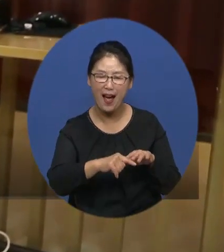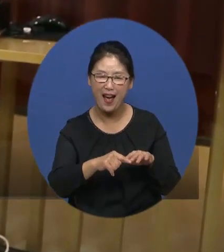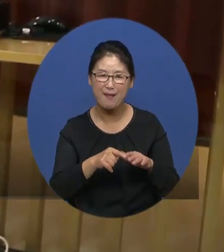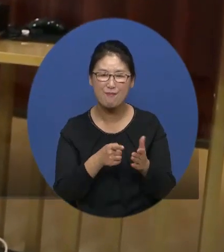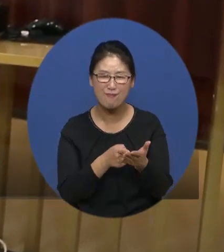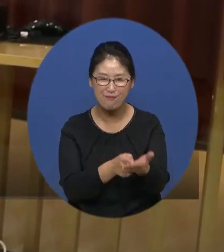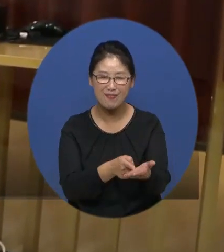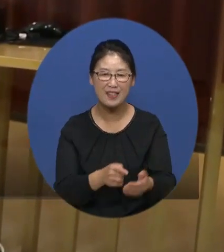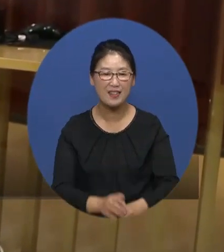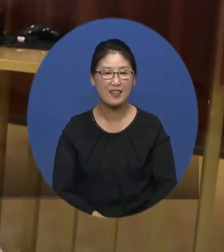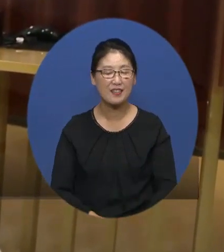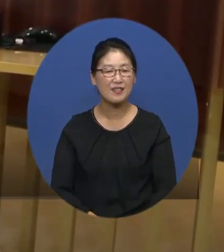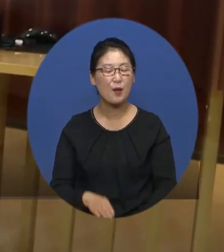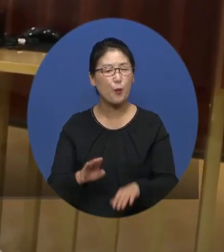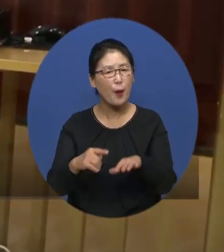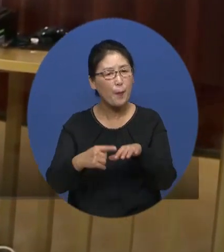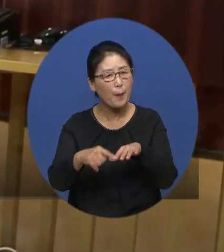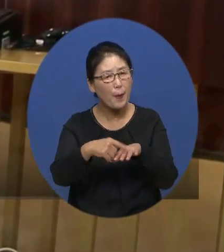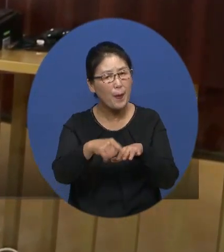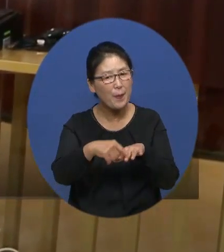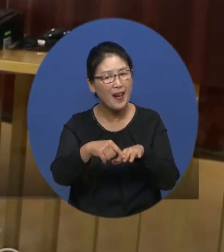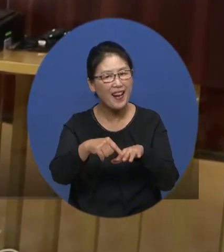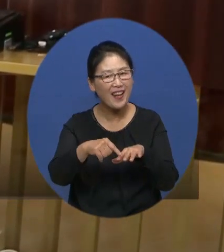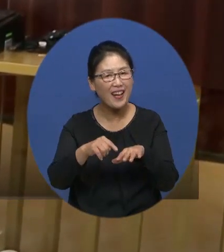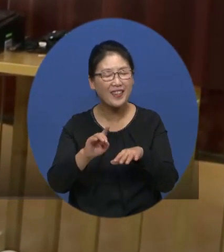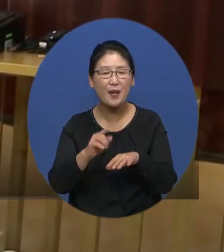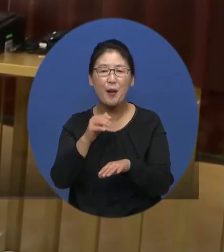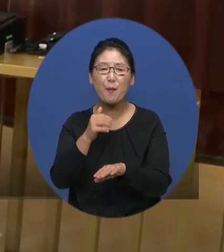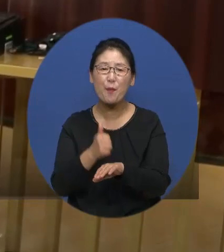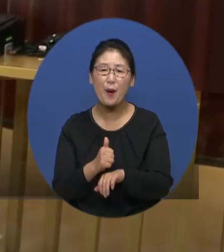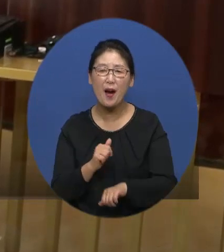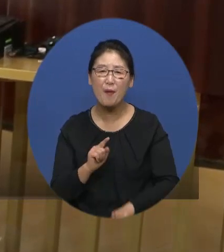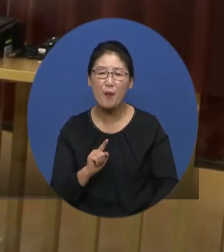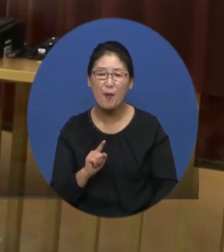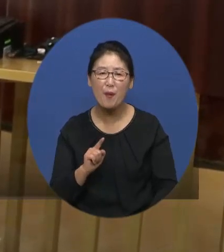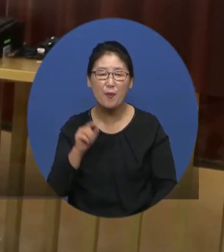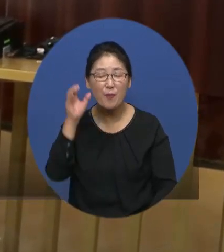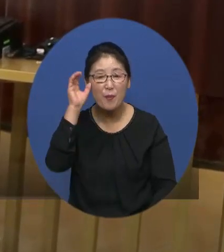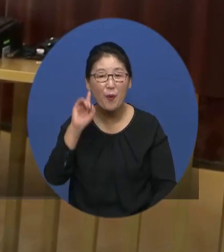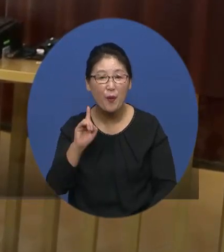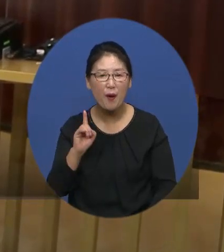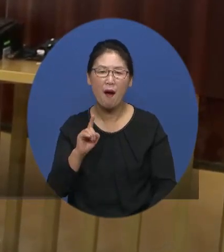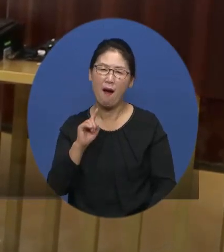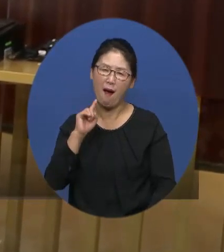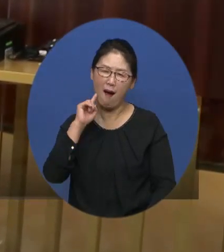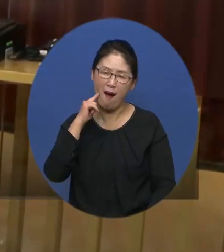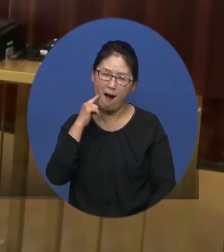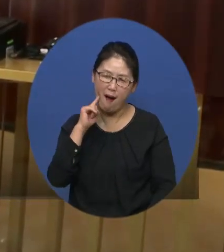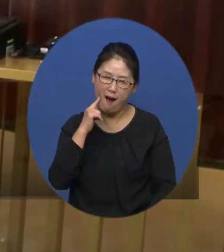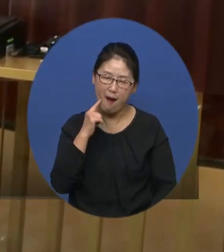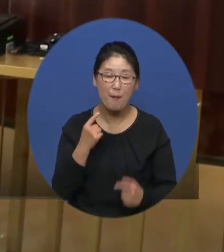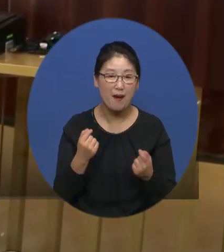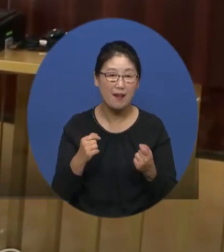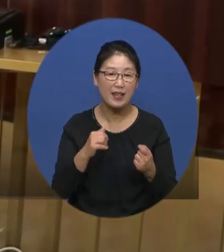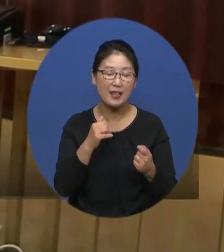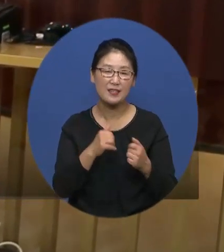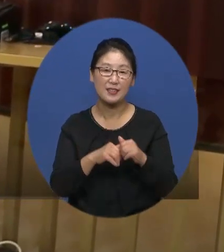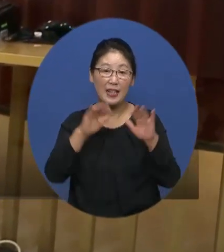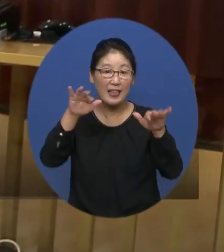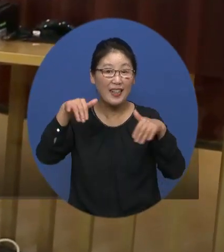오늘 어떨 것 같아요, 네일 아트? 되게 이쁠 것 같아요. 가을 느낌 나고